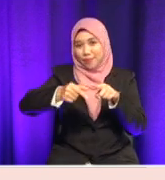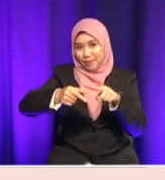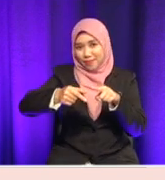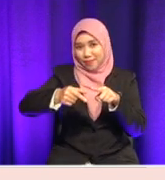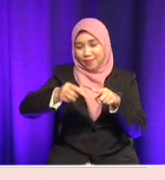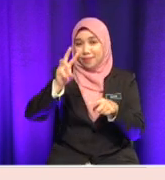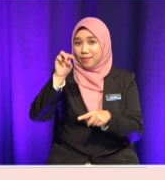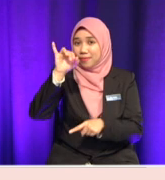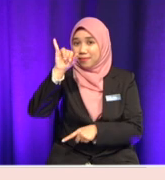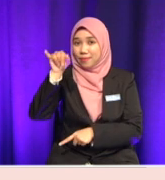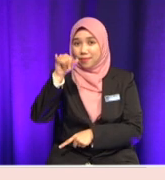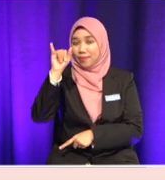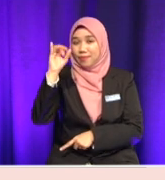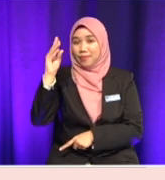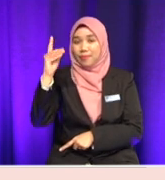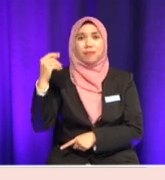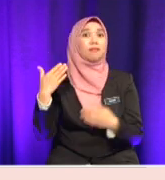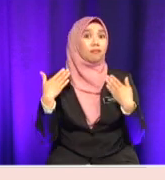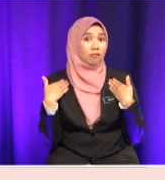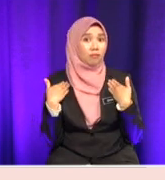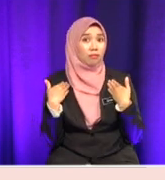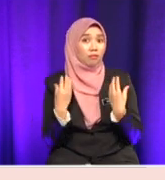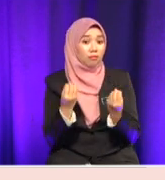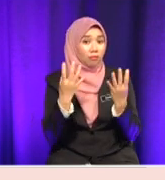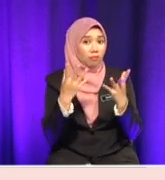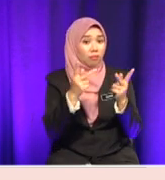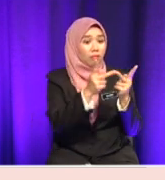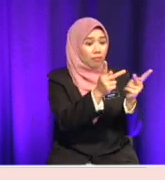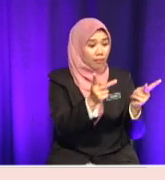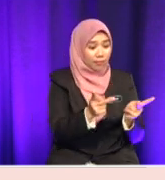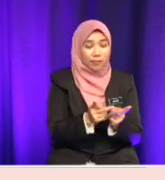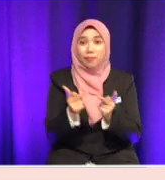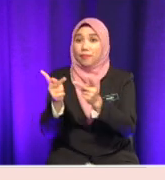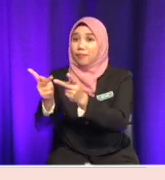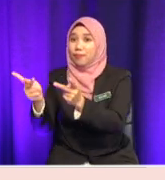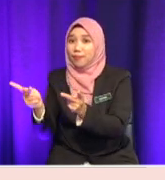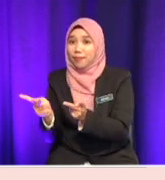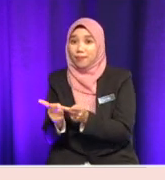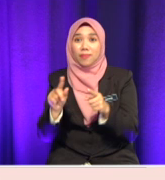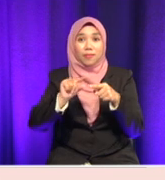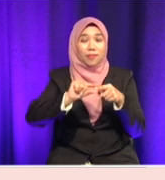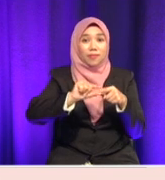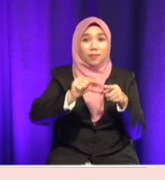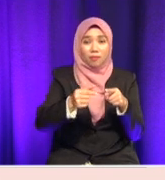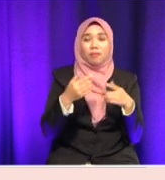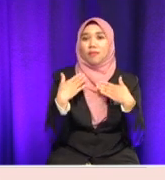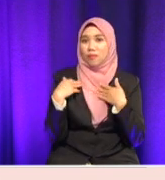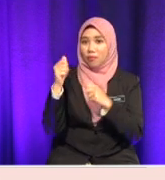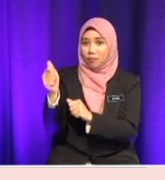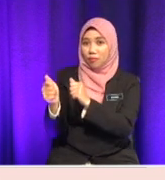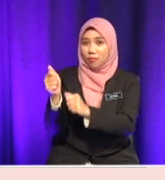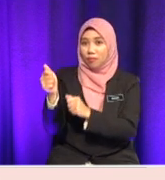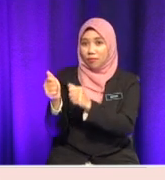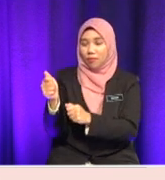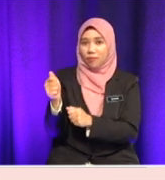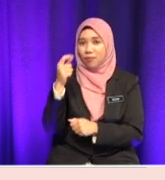mempunyai beberapa buah kolam udang ada kolam untuk memancing dan